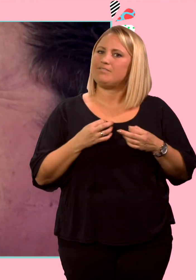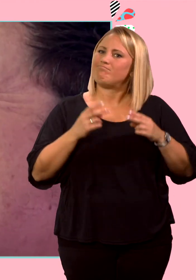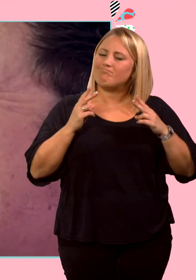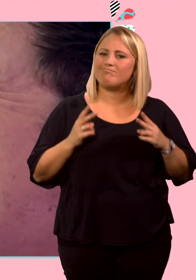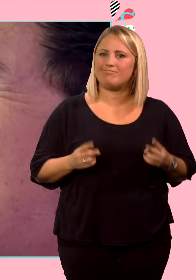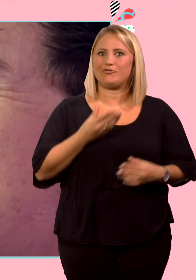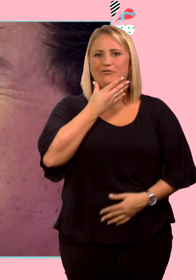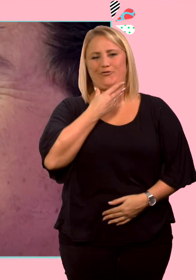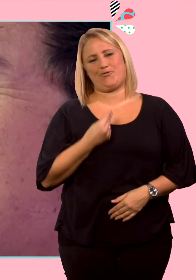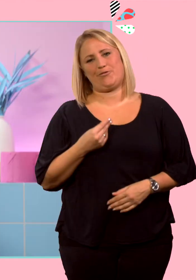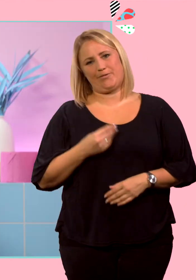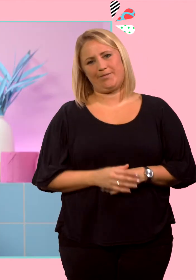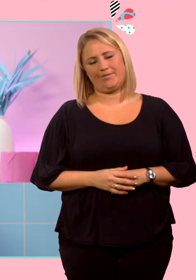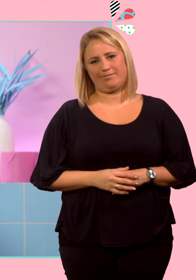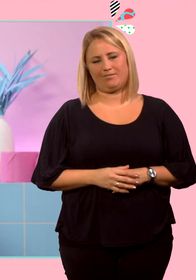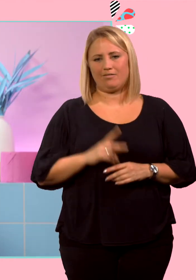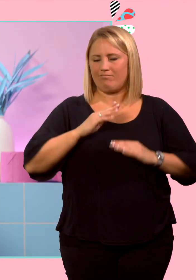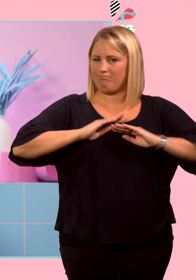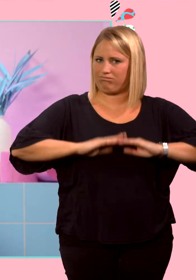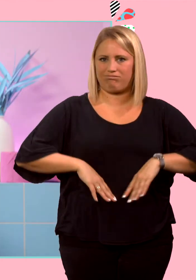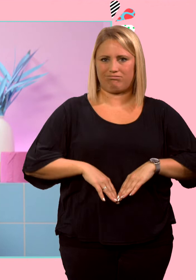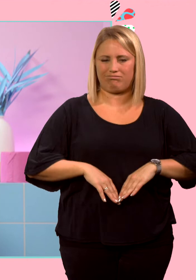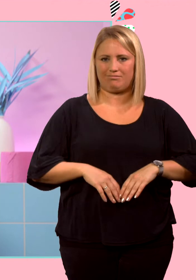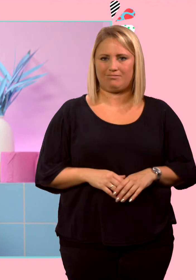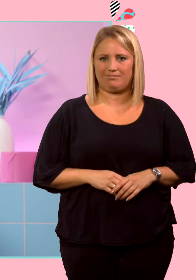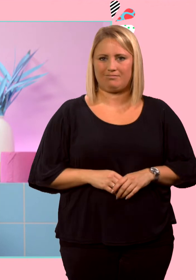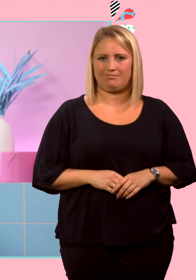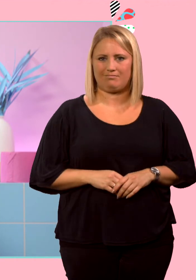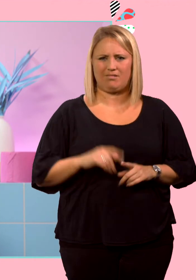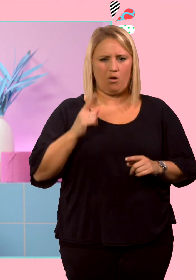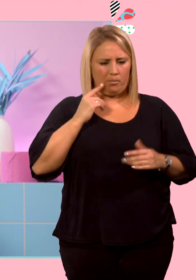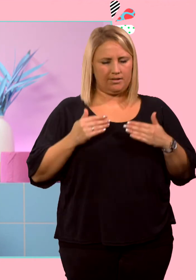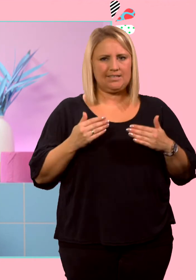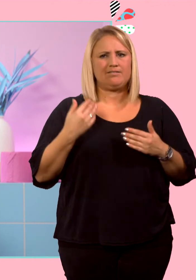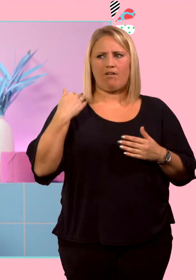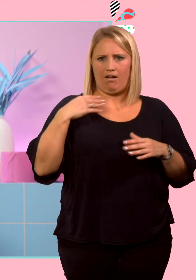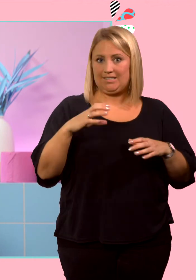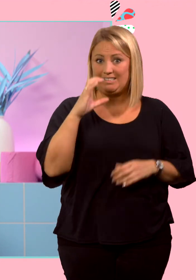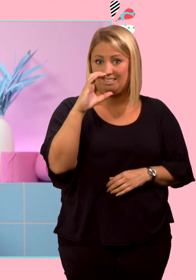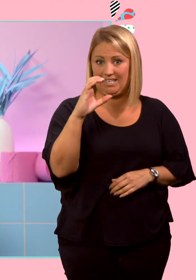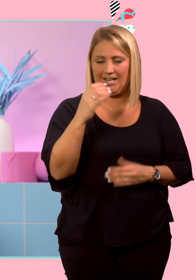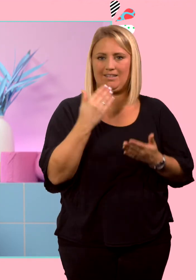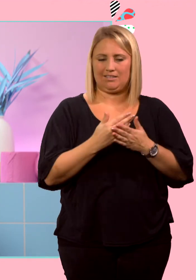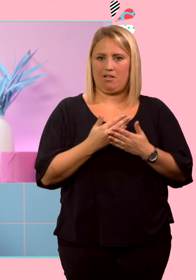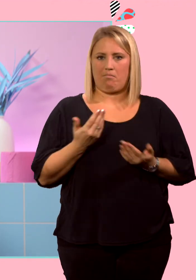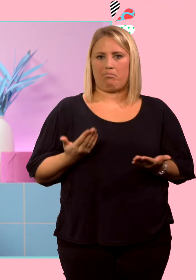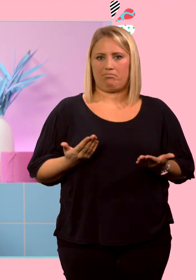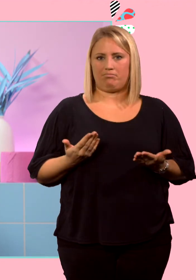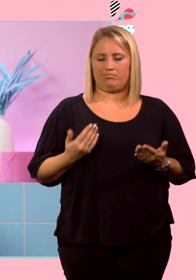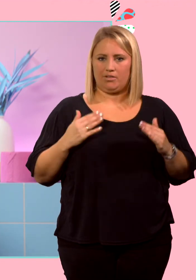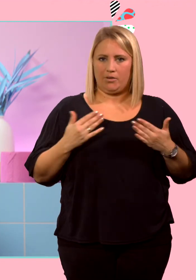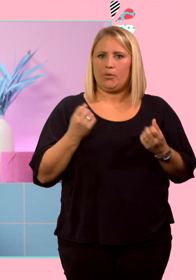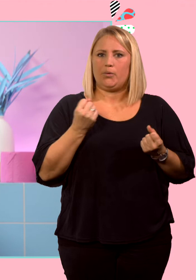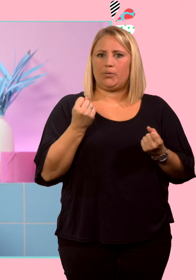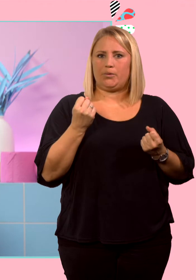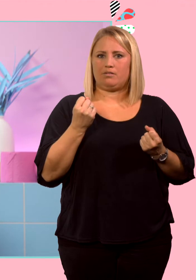ja, war richtig schön, war total erleichternd. Und es war halt auch, ich hatte Körbchengröße C, glaube ich. Und deswegen, es war halt auch